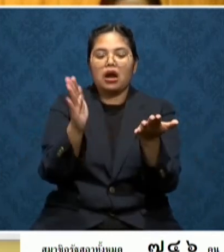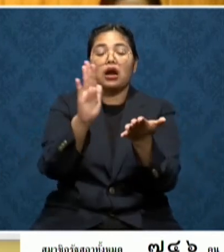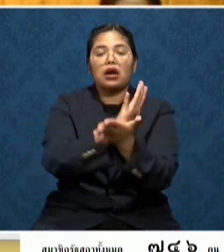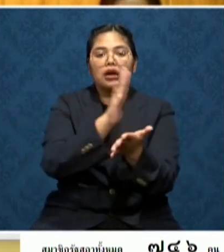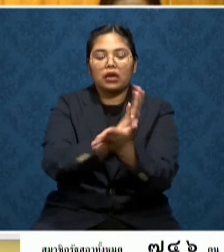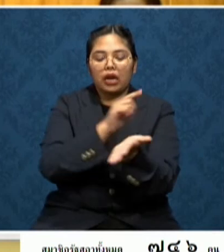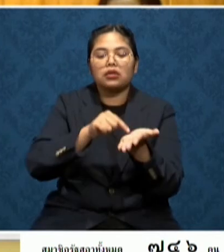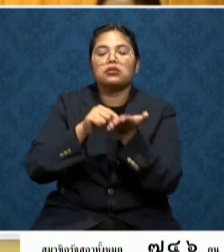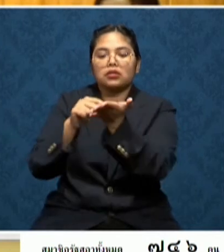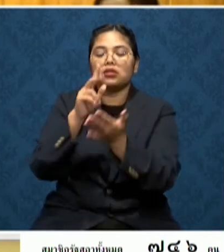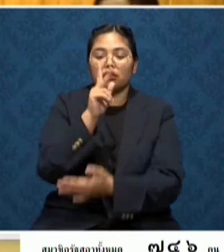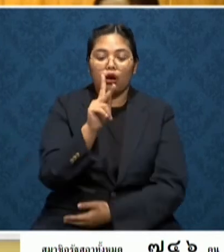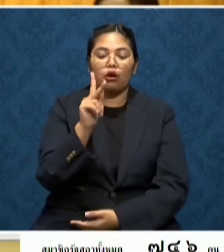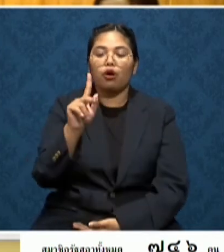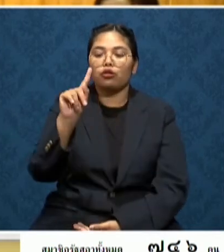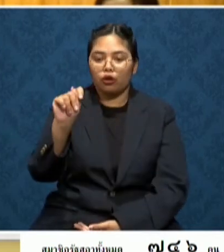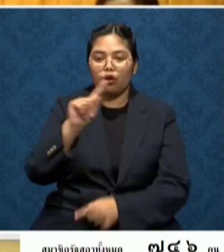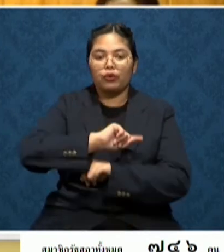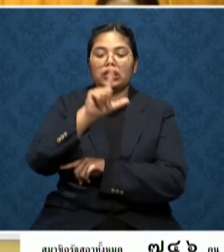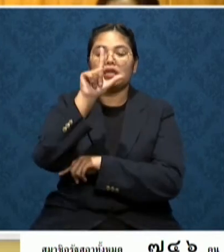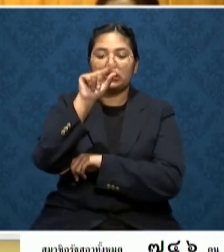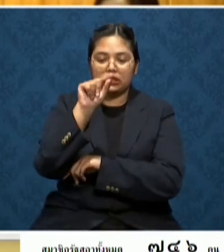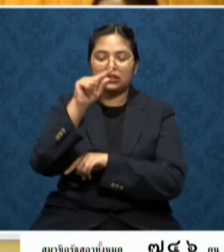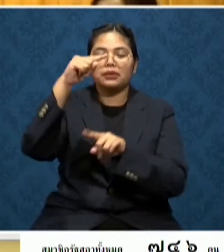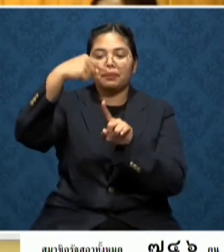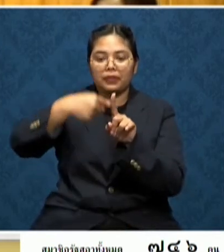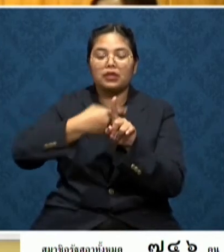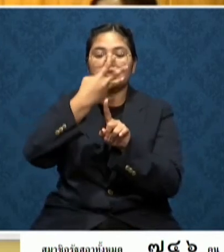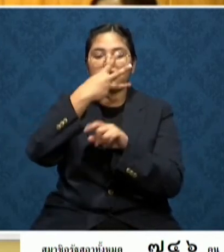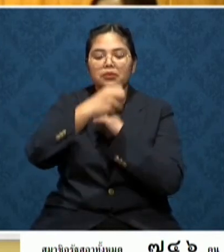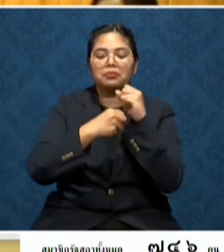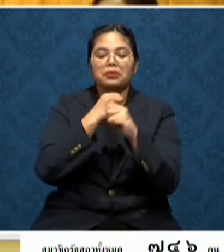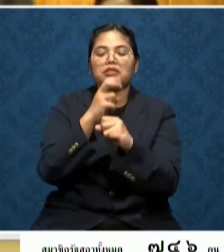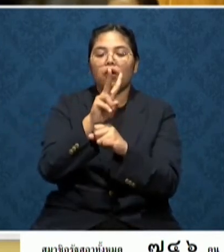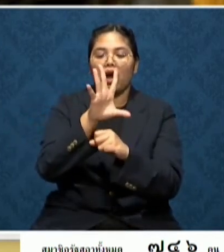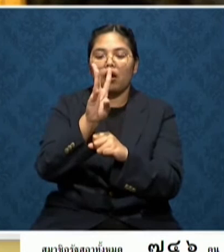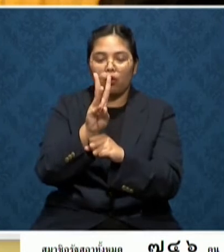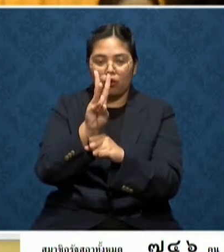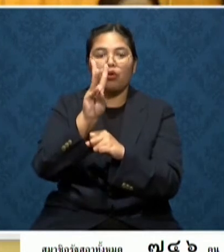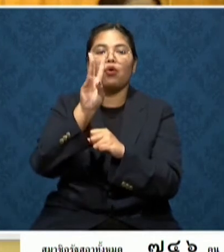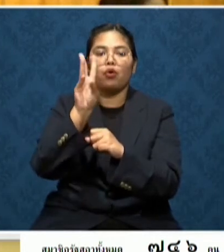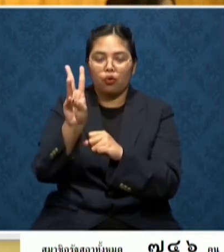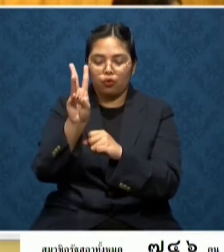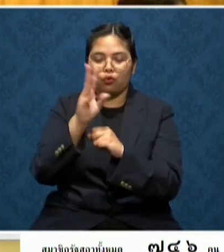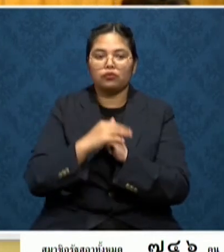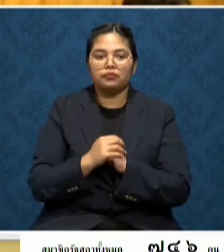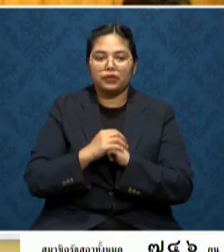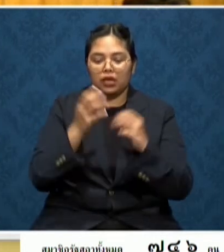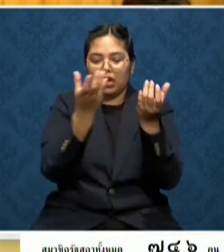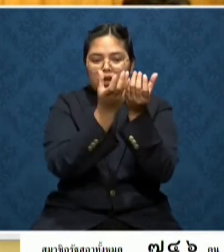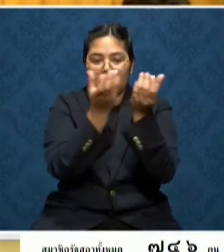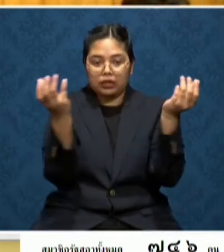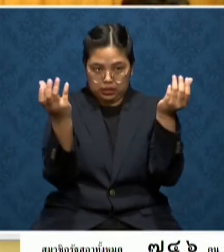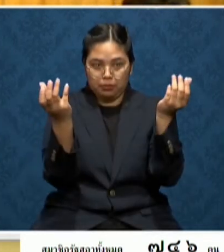ต่อกกตเมื่อวันที่ 20เมษายน2566ชี้แจงตามรัฐธรรมนูญ